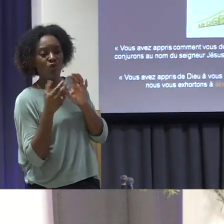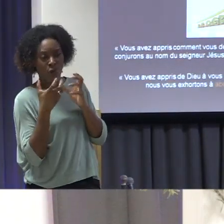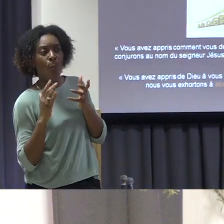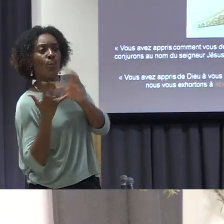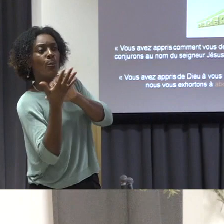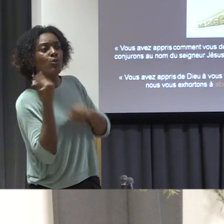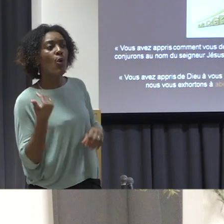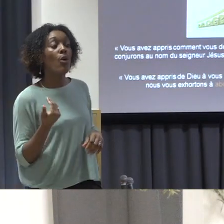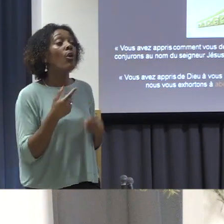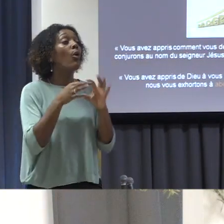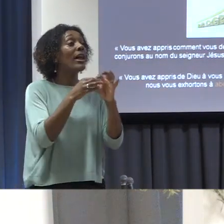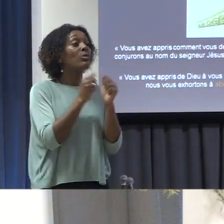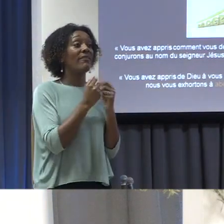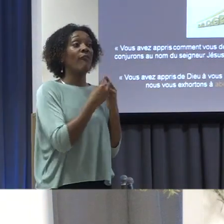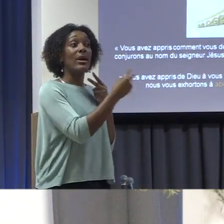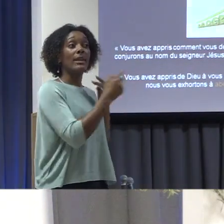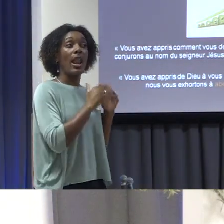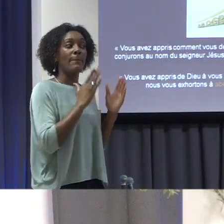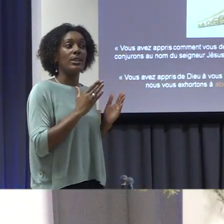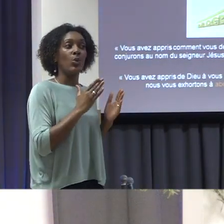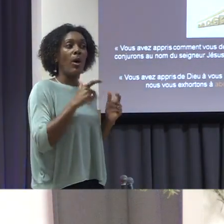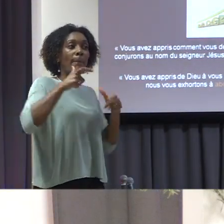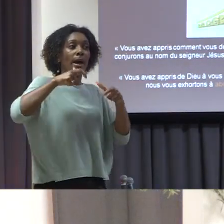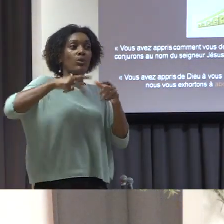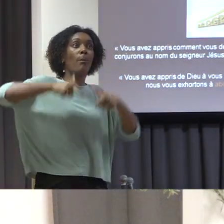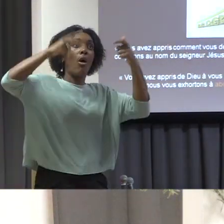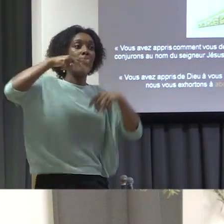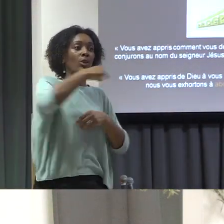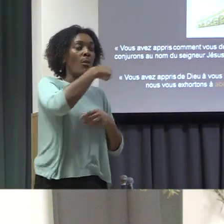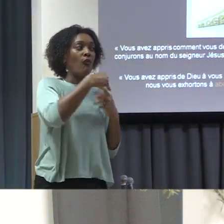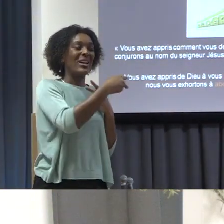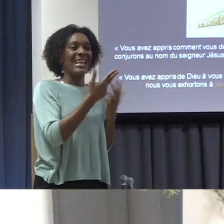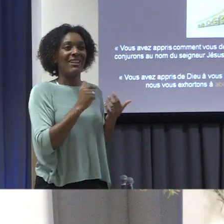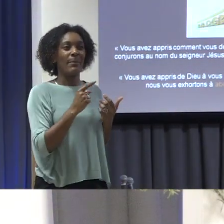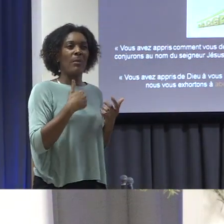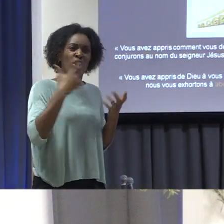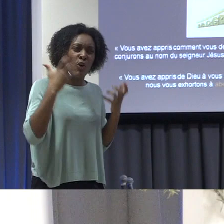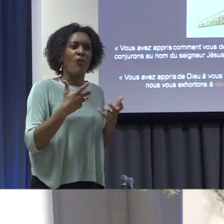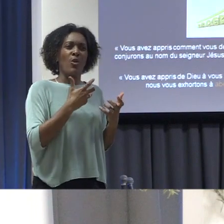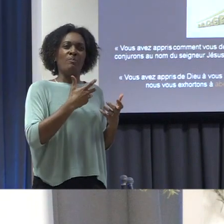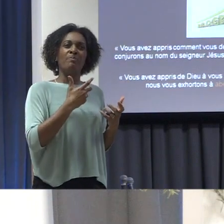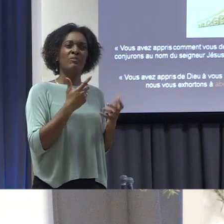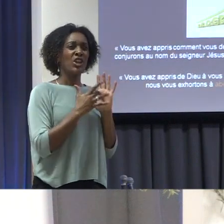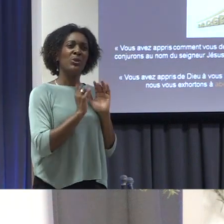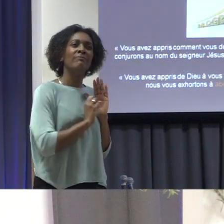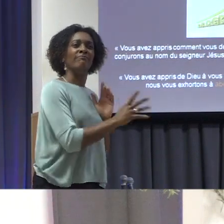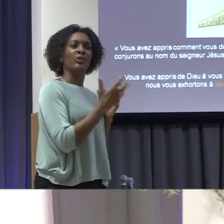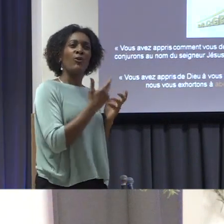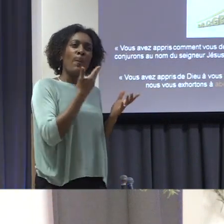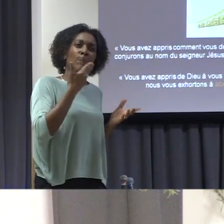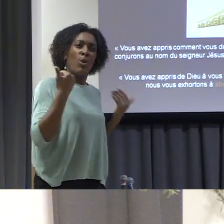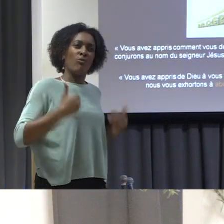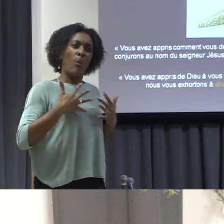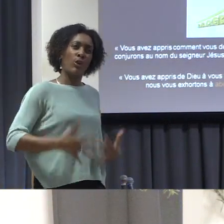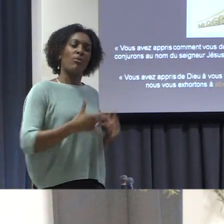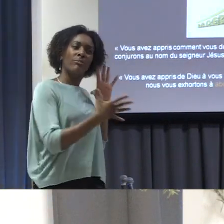notre voisinage. Fixons-nous des objectifs concrets simple dans lequel nous pouvons